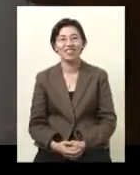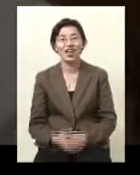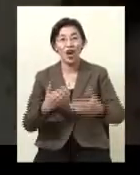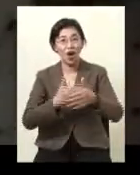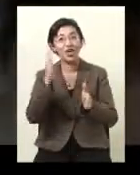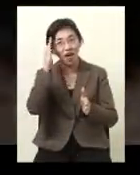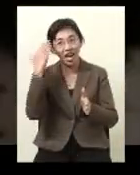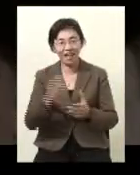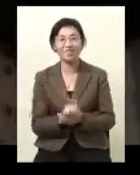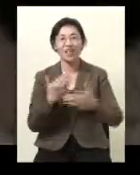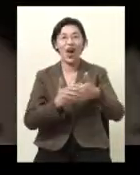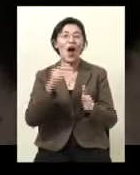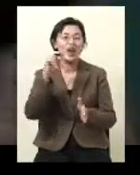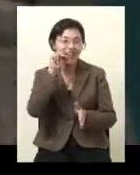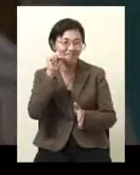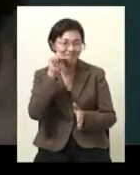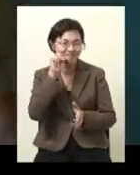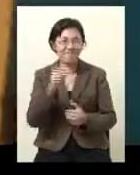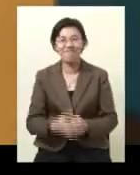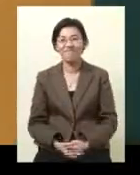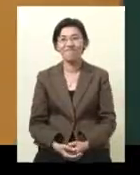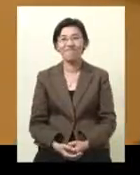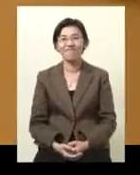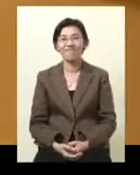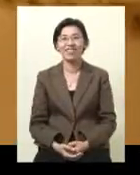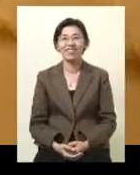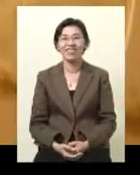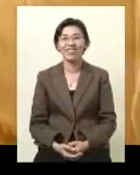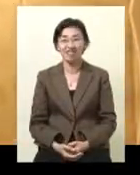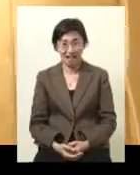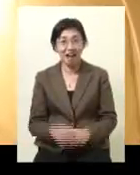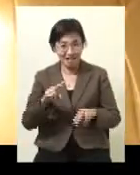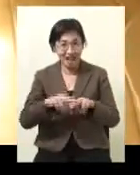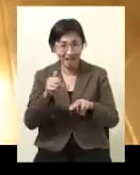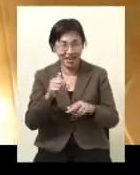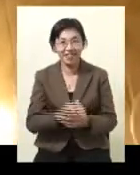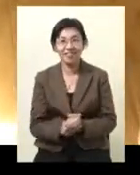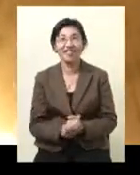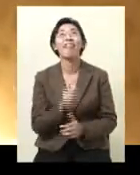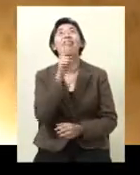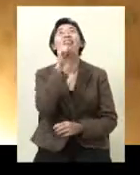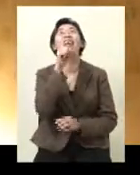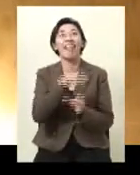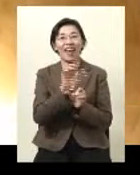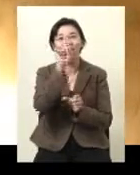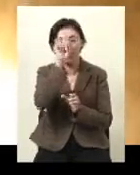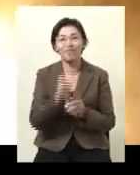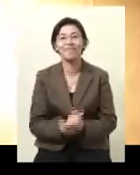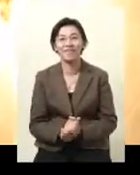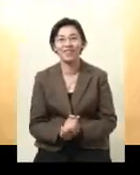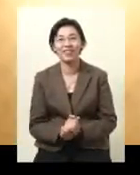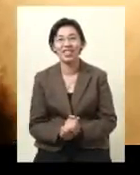ห้องนอนแล้วก็เป็นห้องน้ำครับผมน่านั่งไหมครับห้องน้ำมีอ่างอาบน้ำด้ว